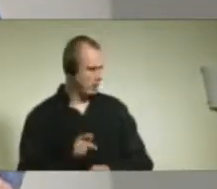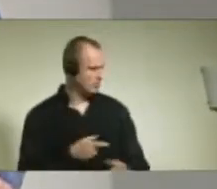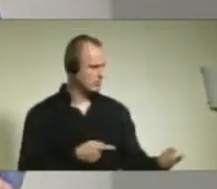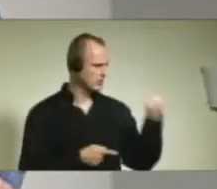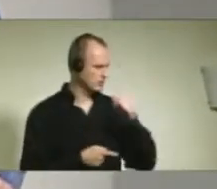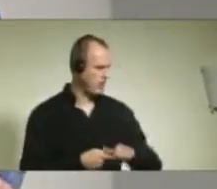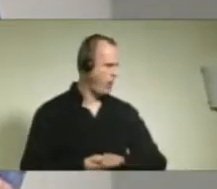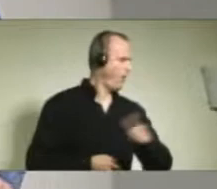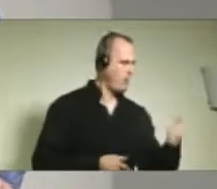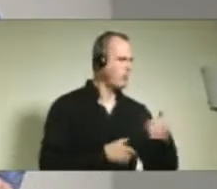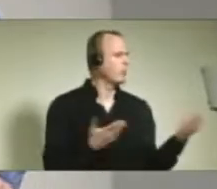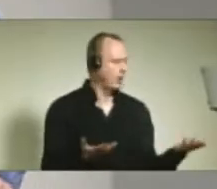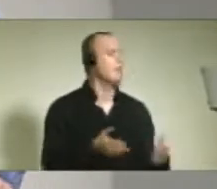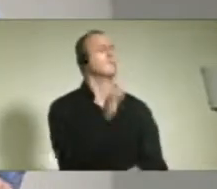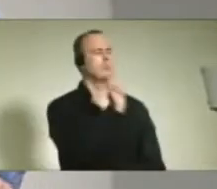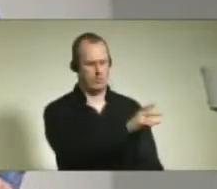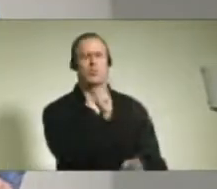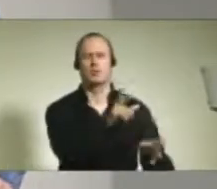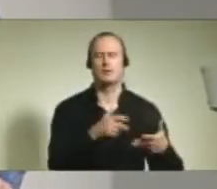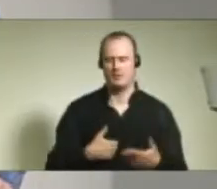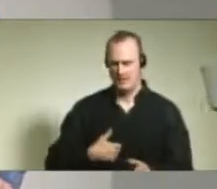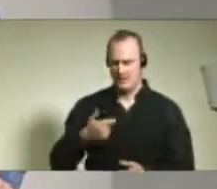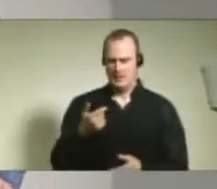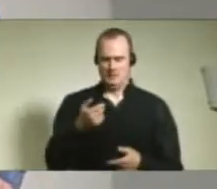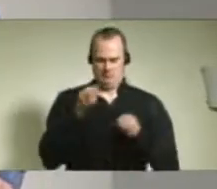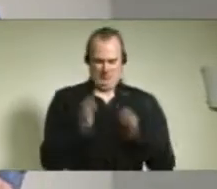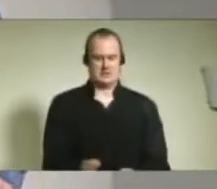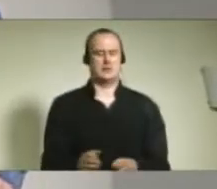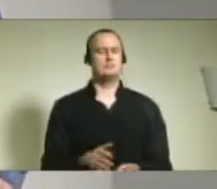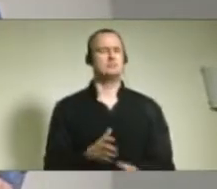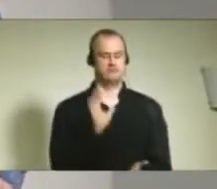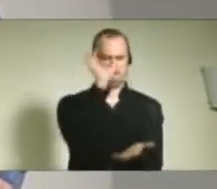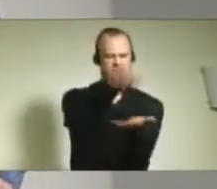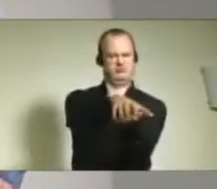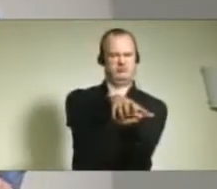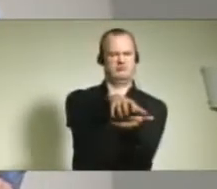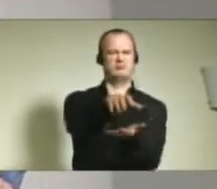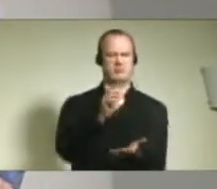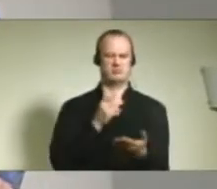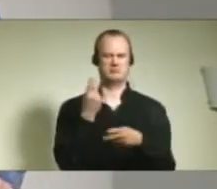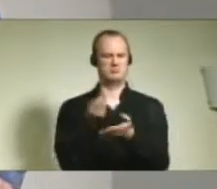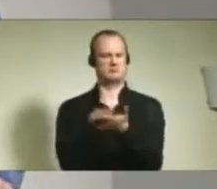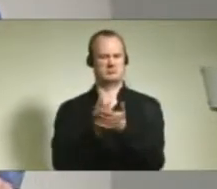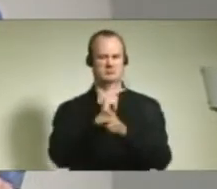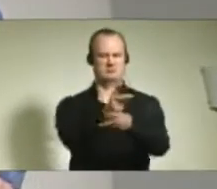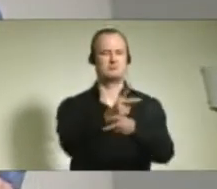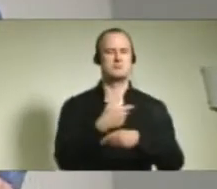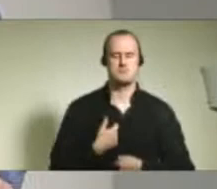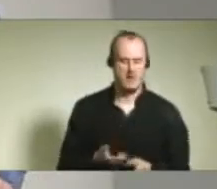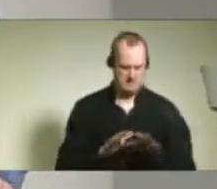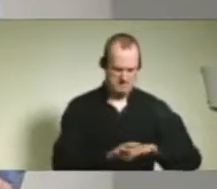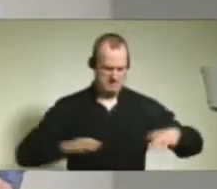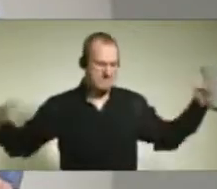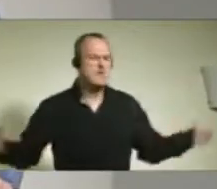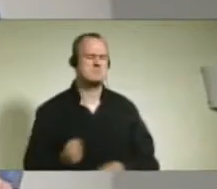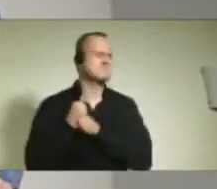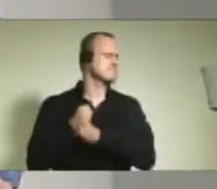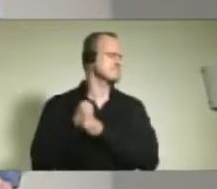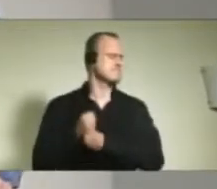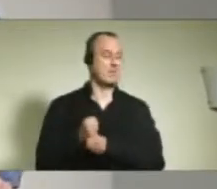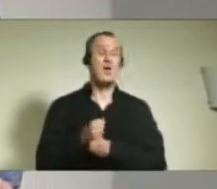justement un de ces magasins. Et il s'agissait d'un magasin dont la